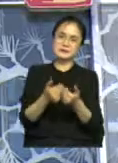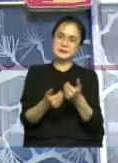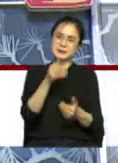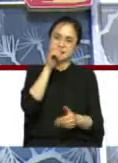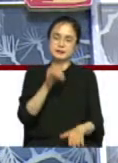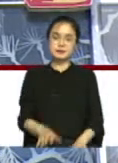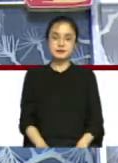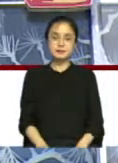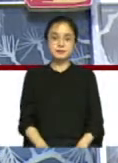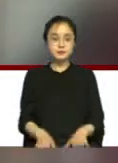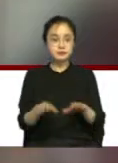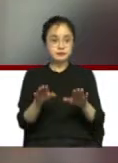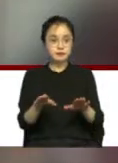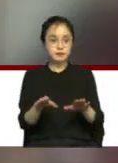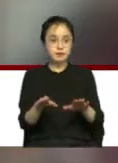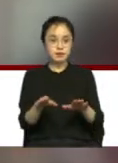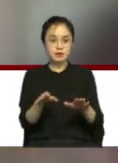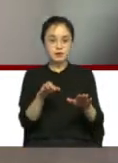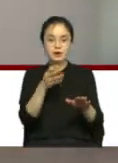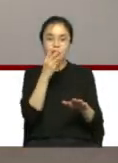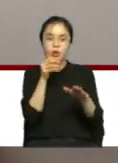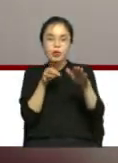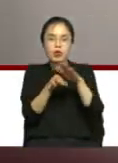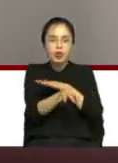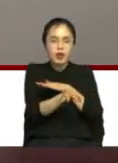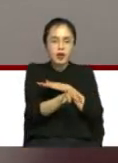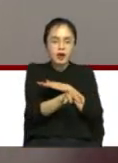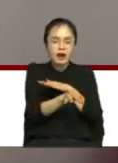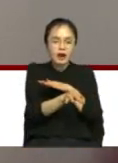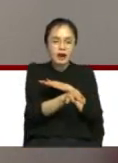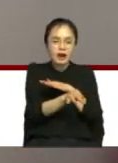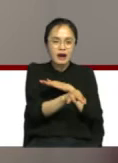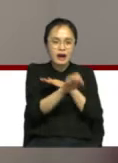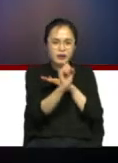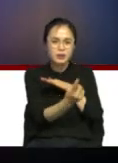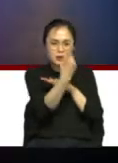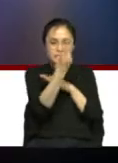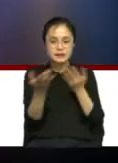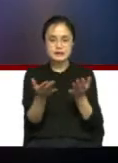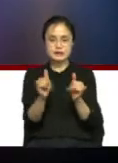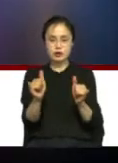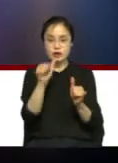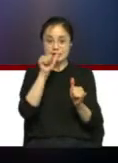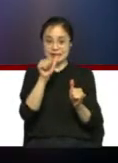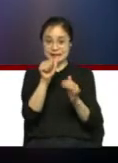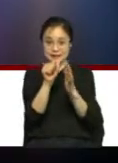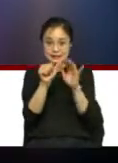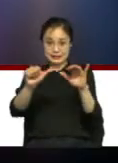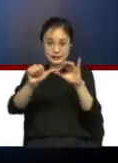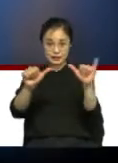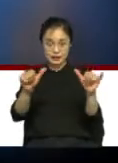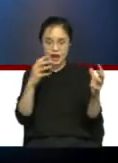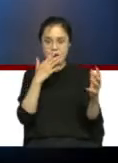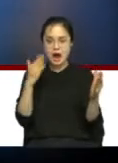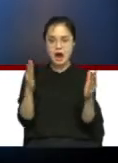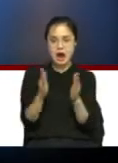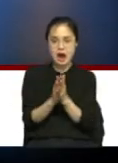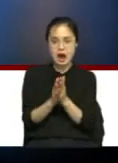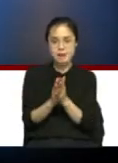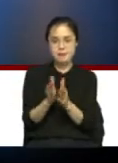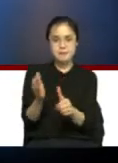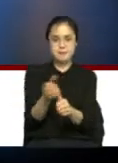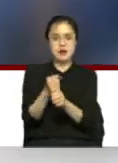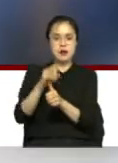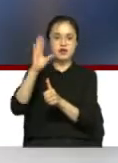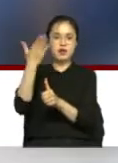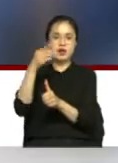뇌물을 수수한 혐의로 중구청 공무원 5명이 입건된 사건과 관련해 현 구청장인 최창식 후보와 서양호 후보